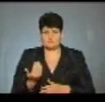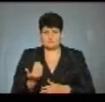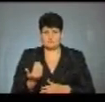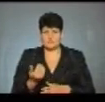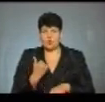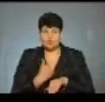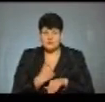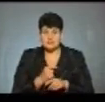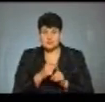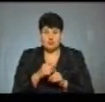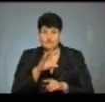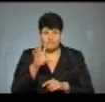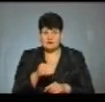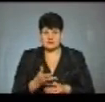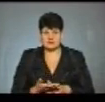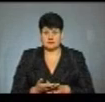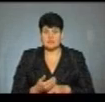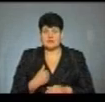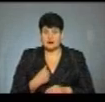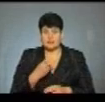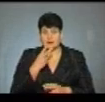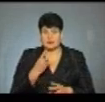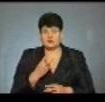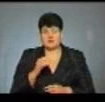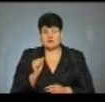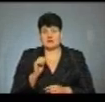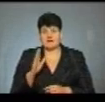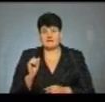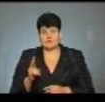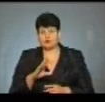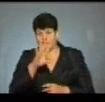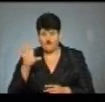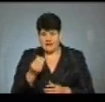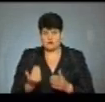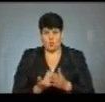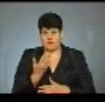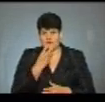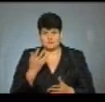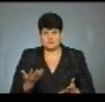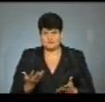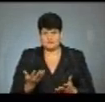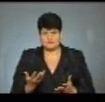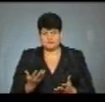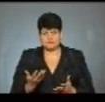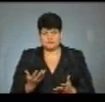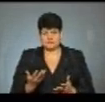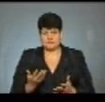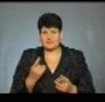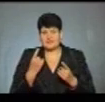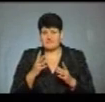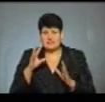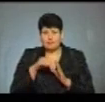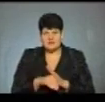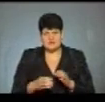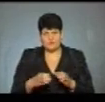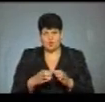Ключове в цьому всі. Я не бачу Арсена Авакова просто, що він весь новий. Він навіть не вписується в